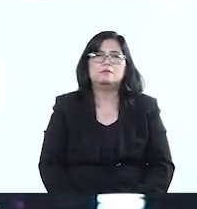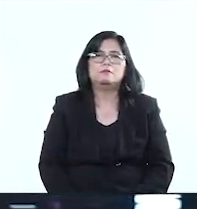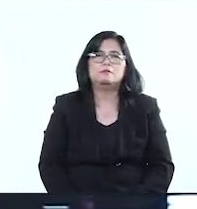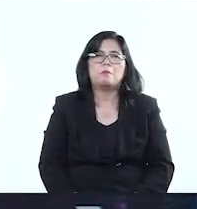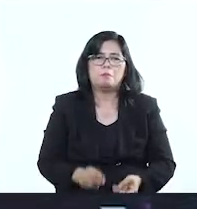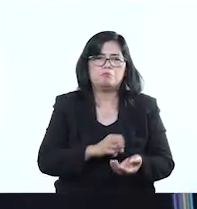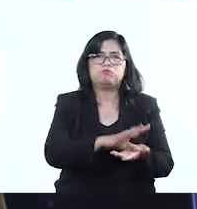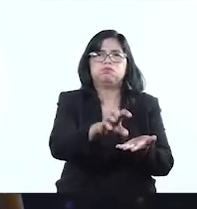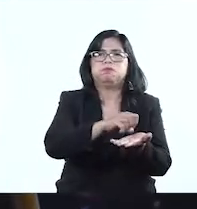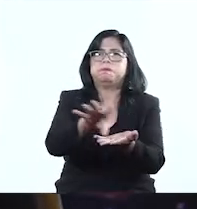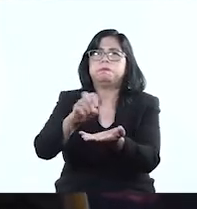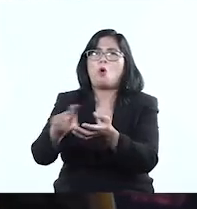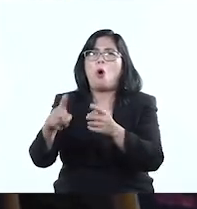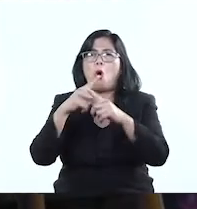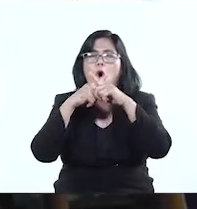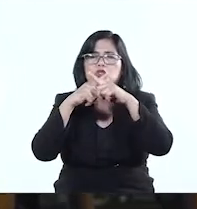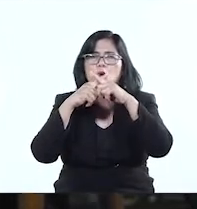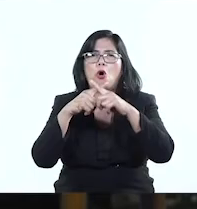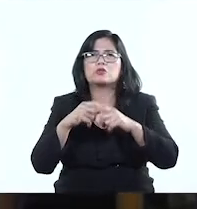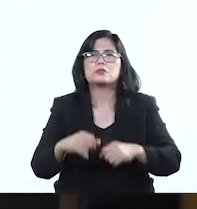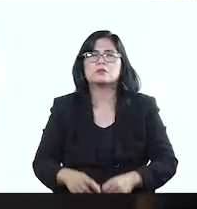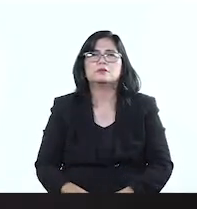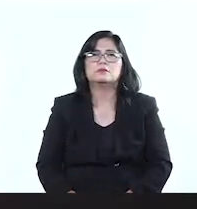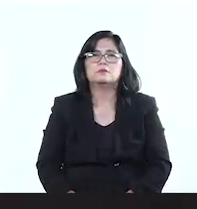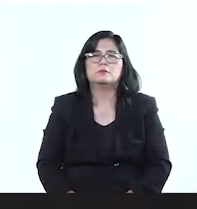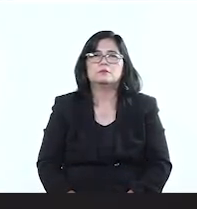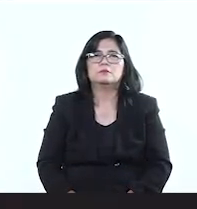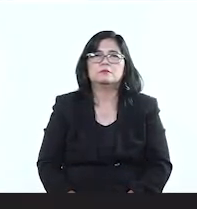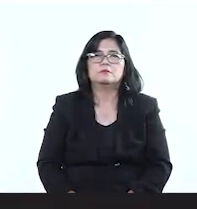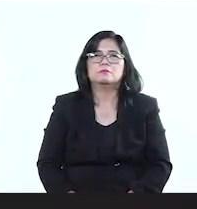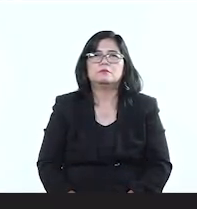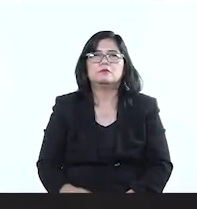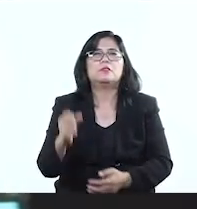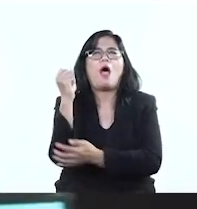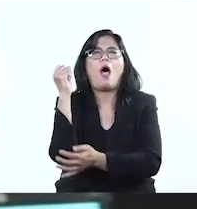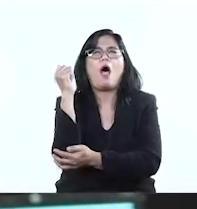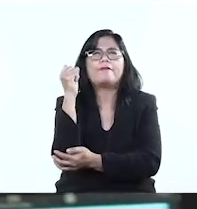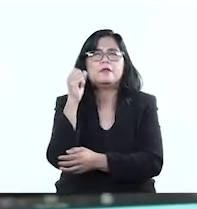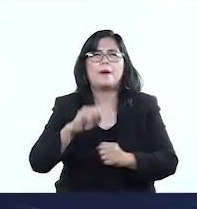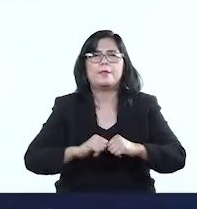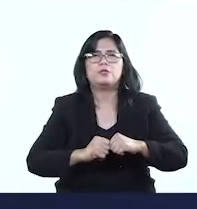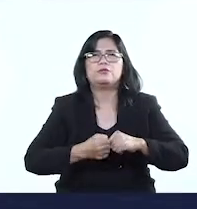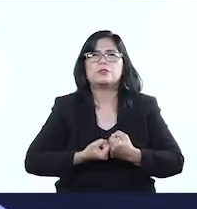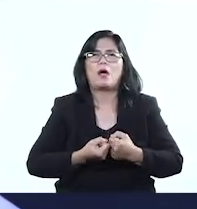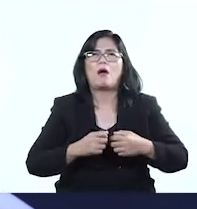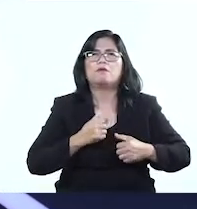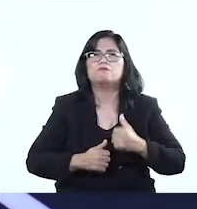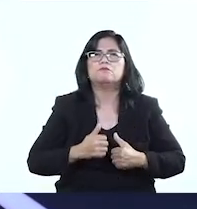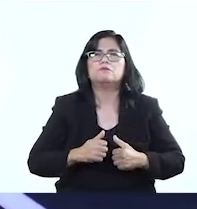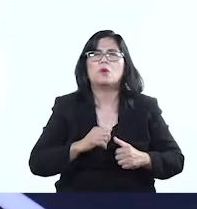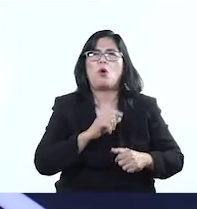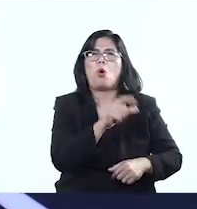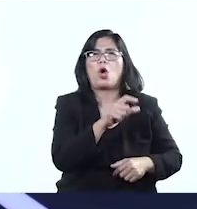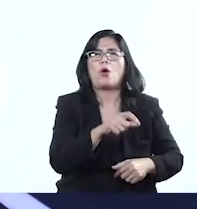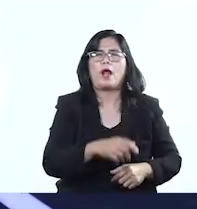ia menebarkan eh sorry untuk bilang ini issue jahatnya menyusahkan kita semua Hai seperti ada